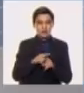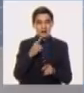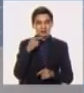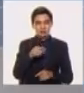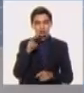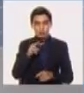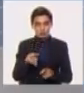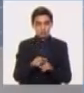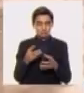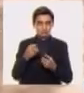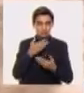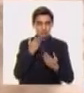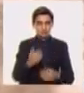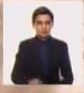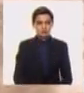алмағанын айтты.